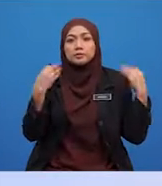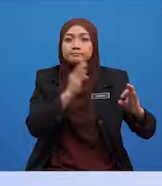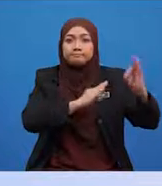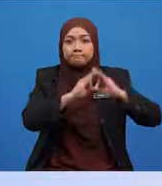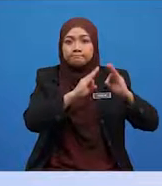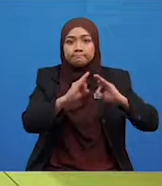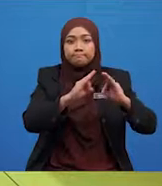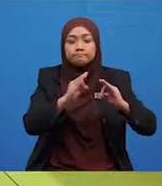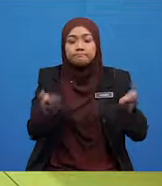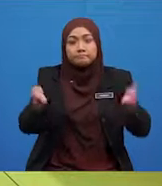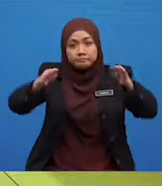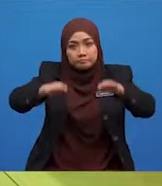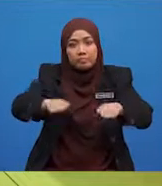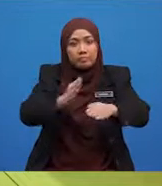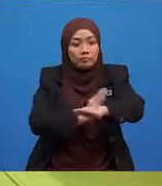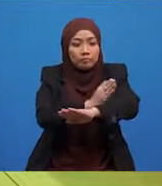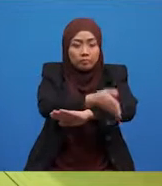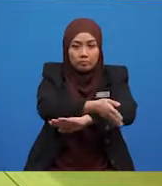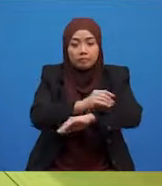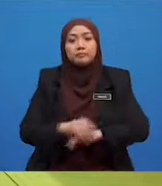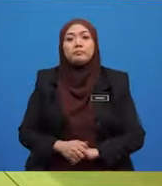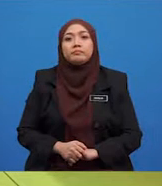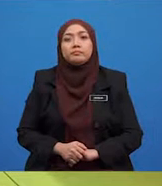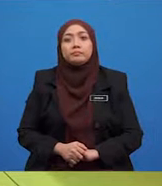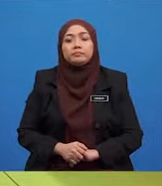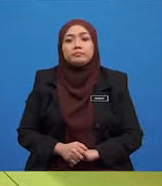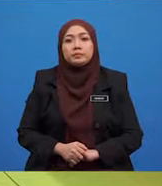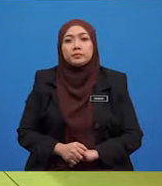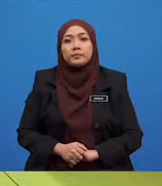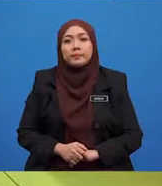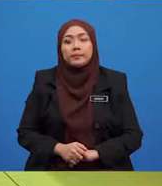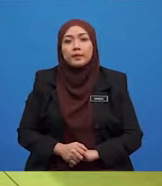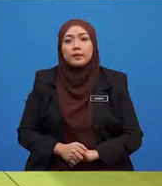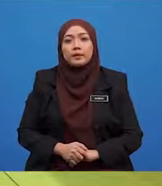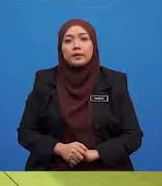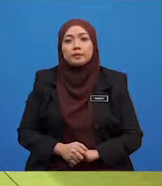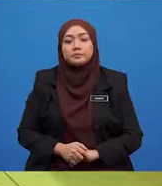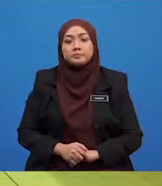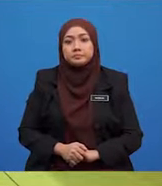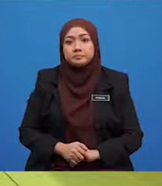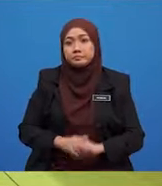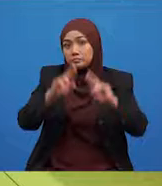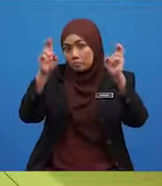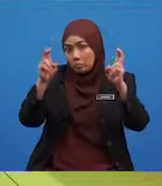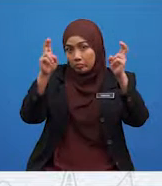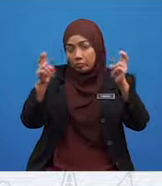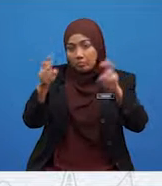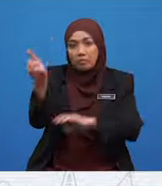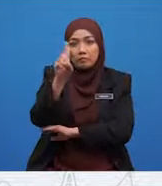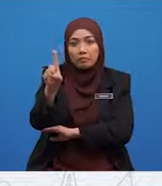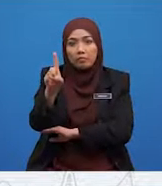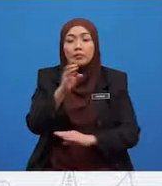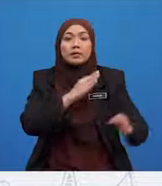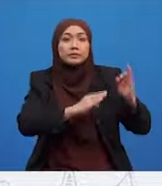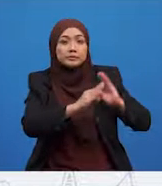perentas. Murid-murid, standard pembelajaran pertama kita pada hari ini ialah